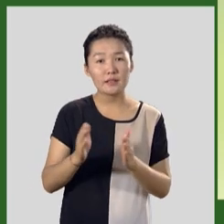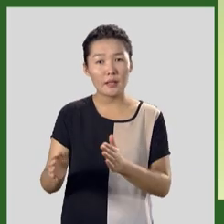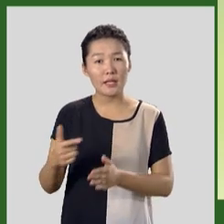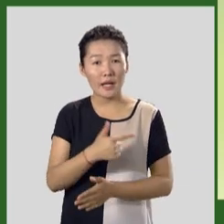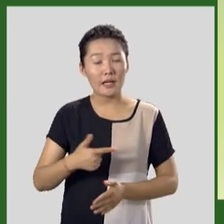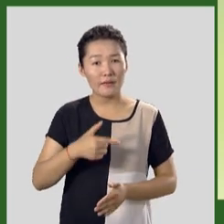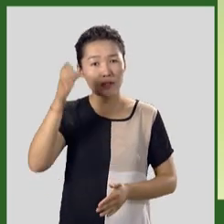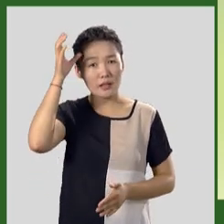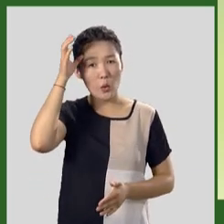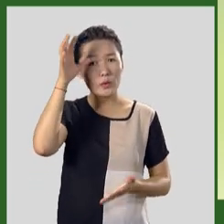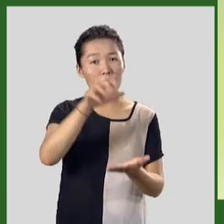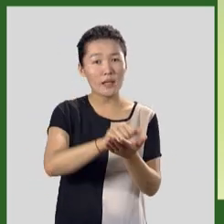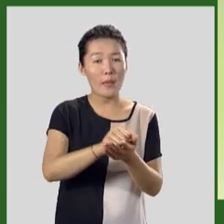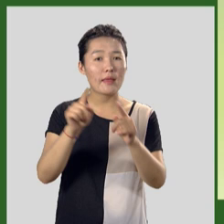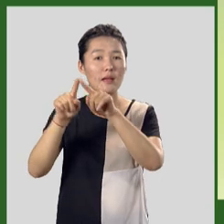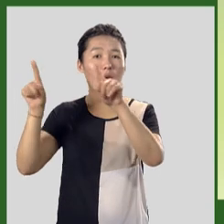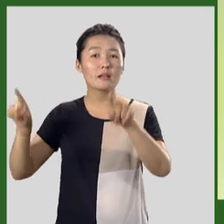занимает картография.